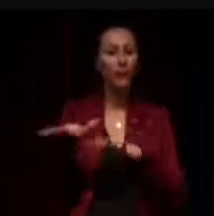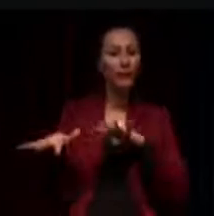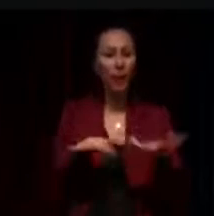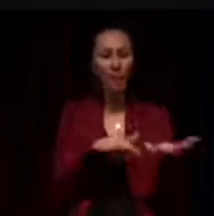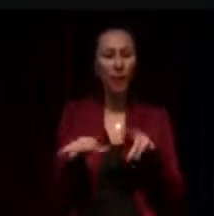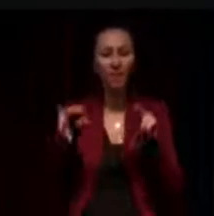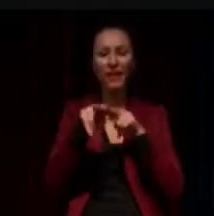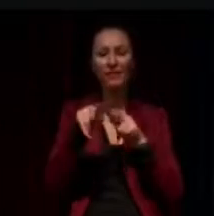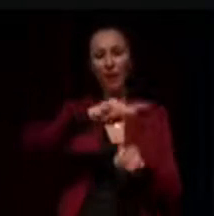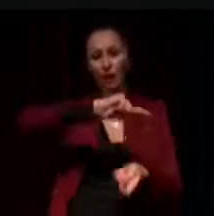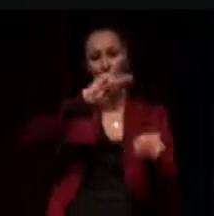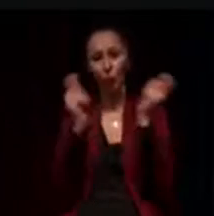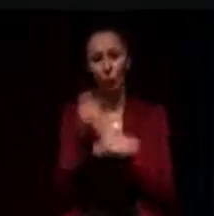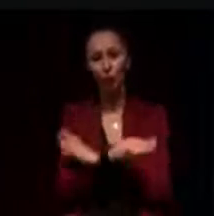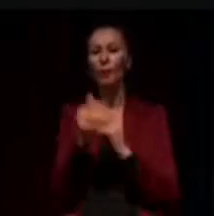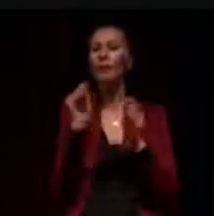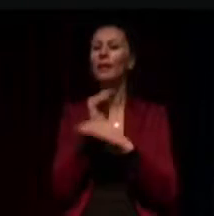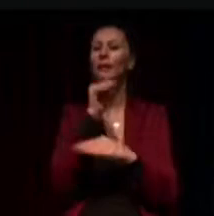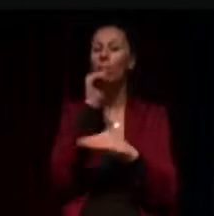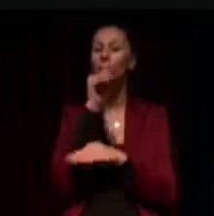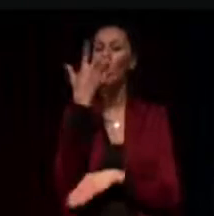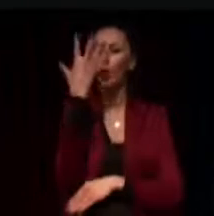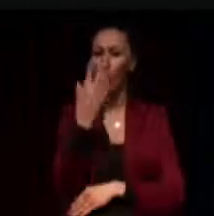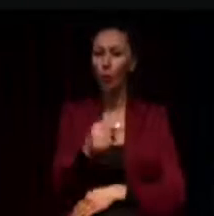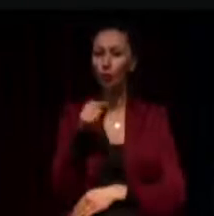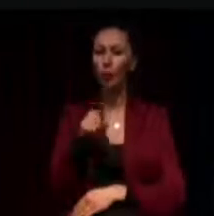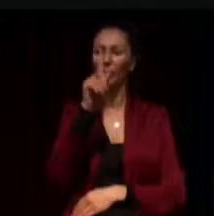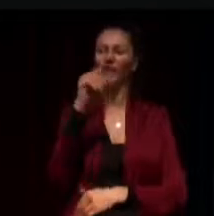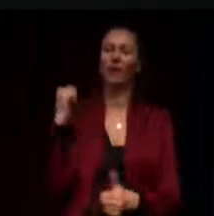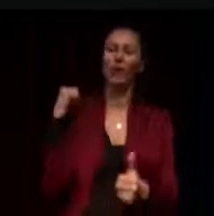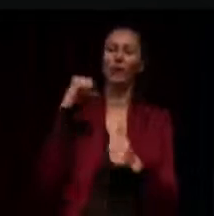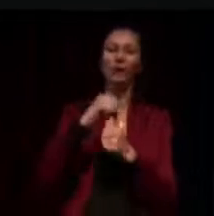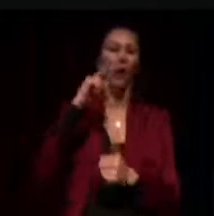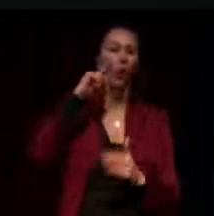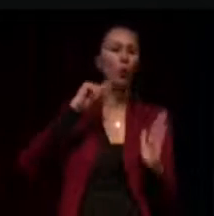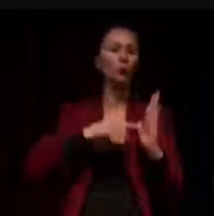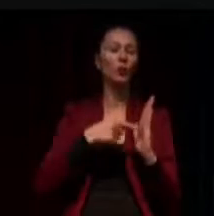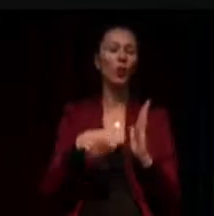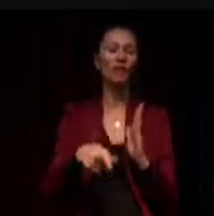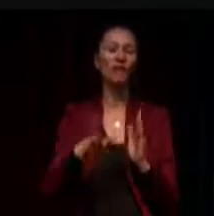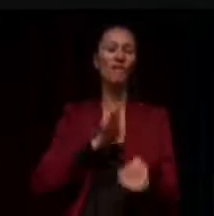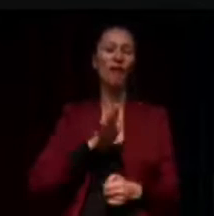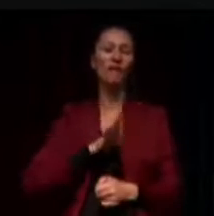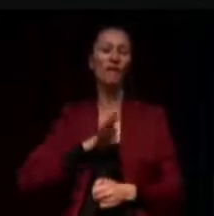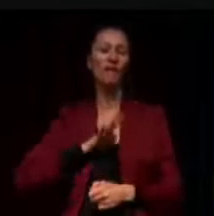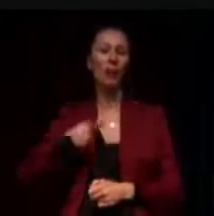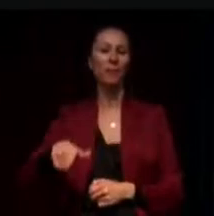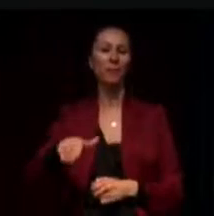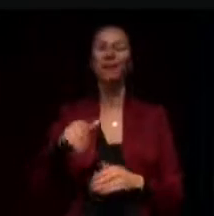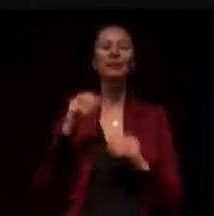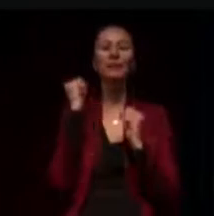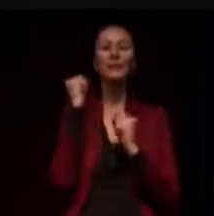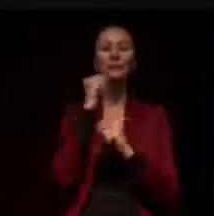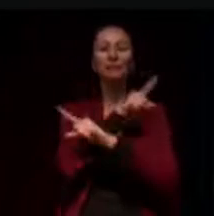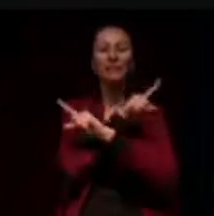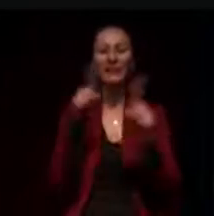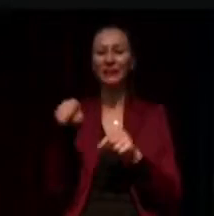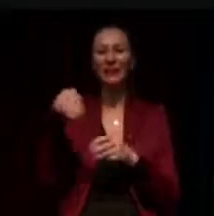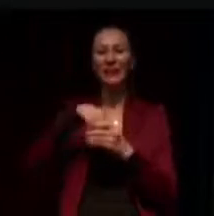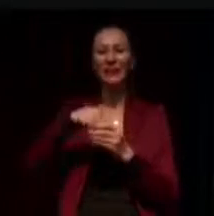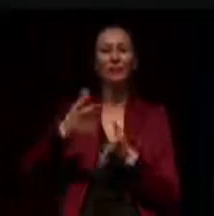Deprem kentsel dönüşümün yaşamsal olduğunu bir kere daha gösterdi. Depremde dayanıksız olduğu